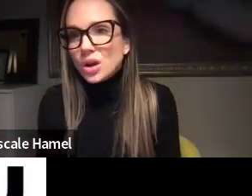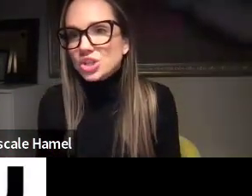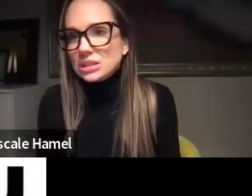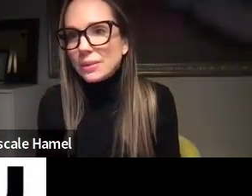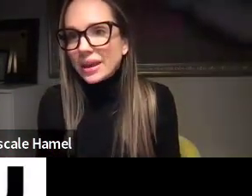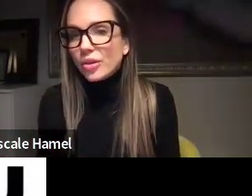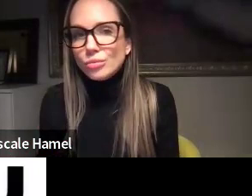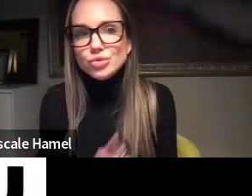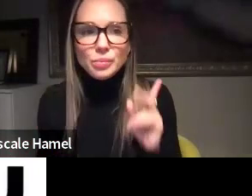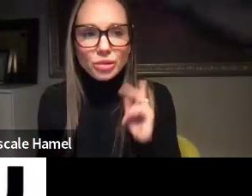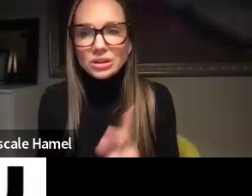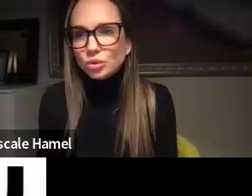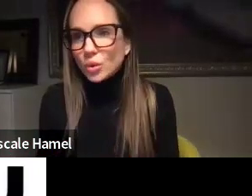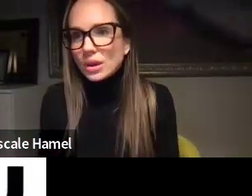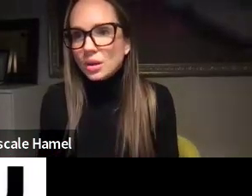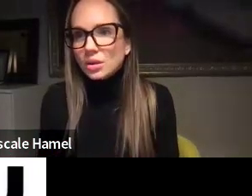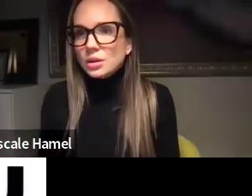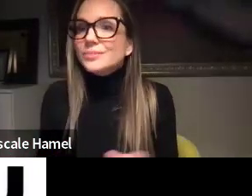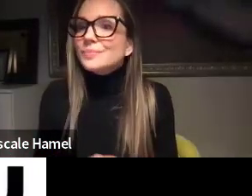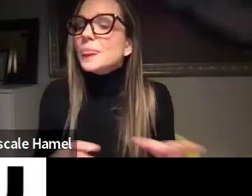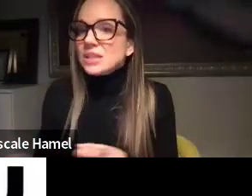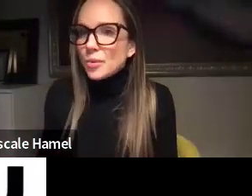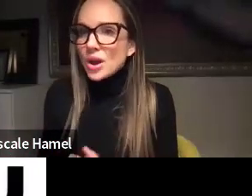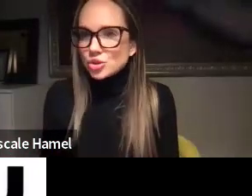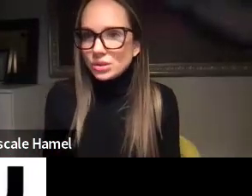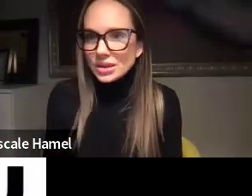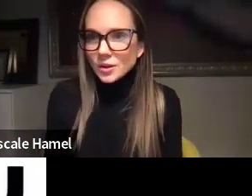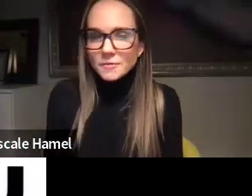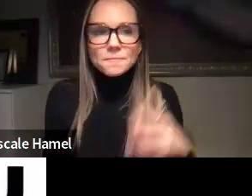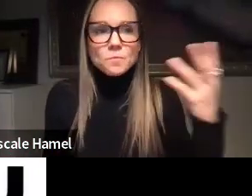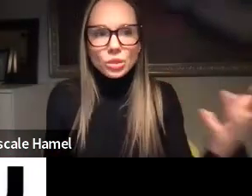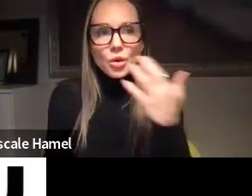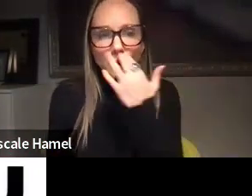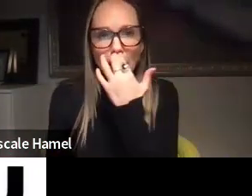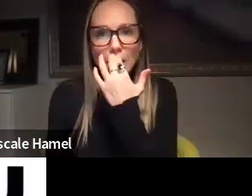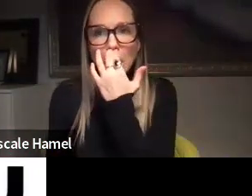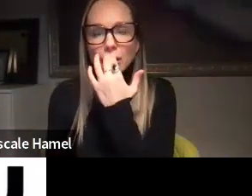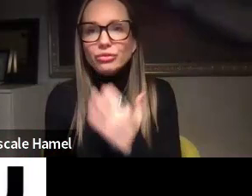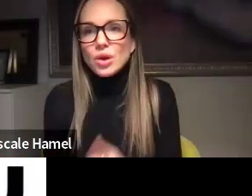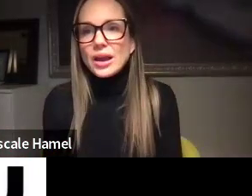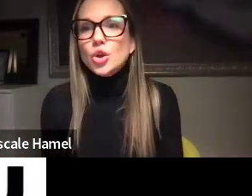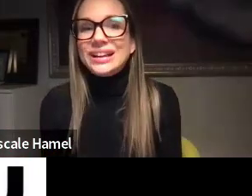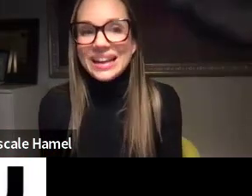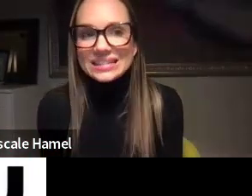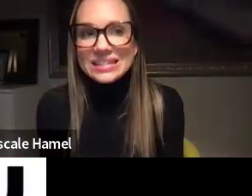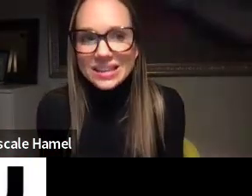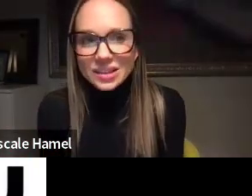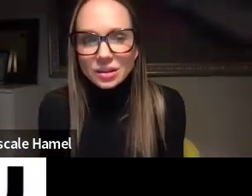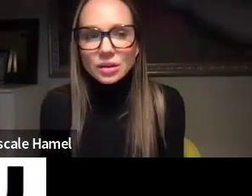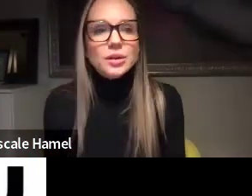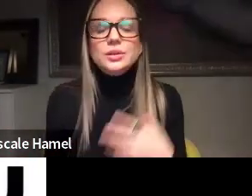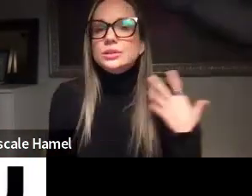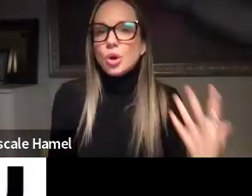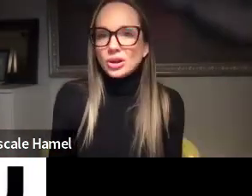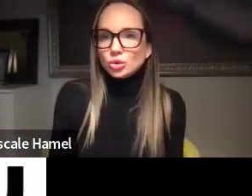de manteau en jeans dans ma garde-robe ou j'ai pas de manteau de cuir, ça peut ajouter. Donc, encore une fois, un